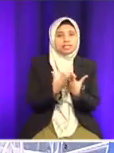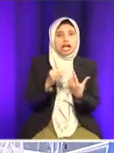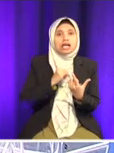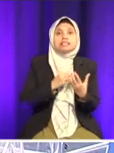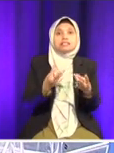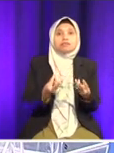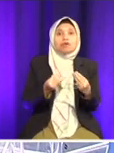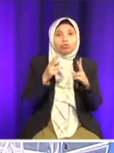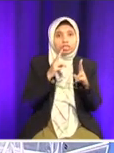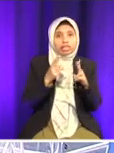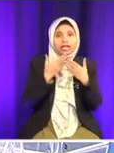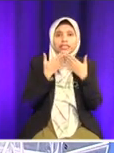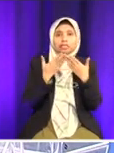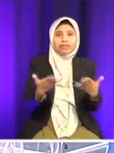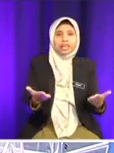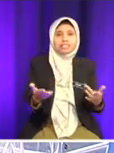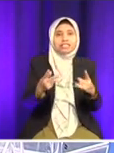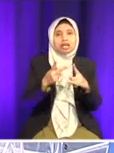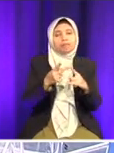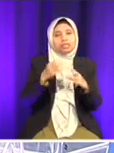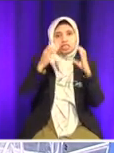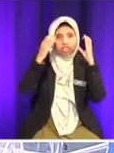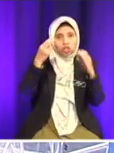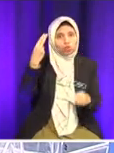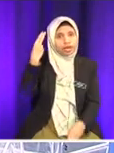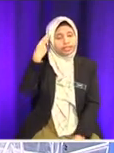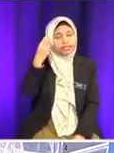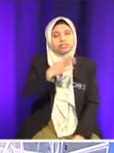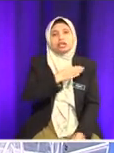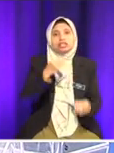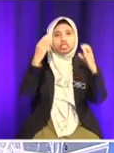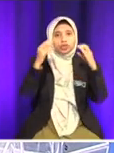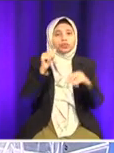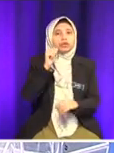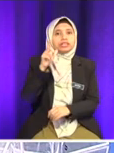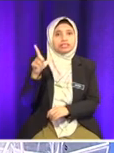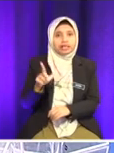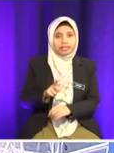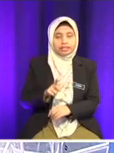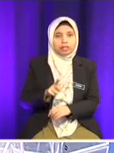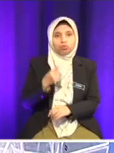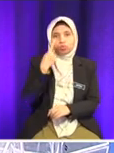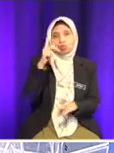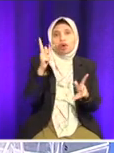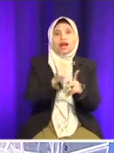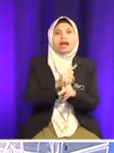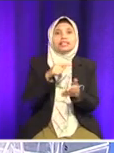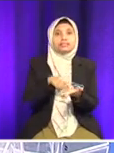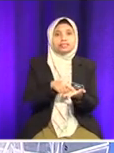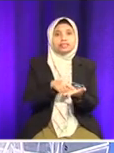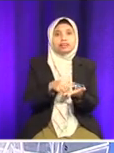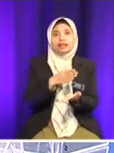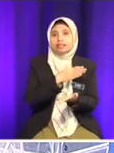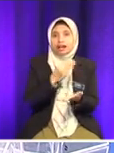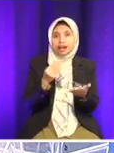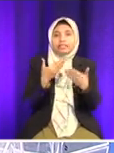terima kasih kepada Cikgu Hadi dan juga ceguk Adriana selaku juru bahasa isyarat untuk episode kita kali ini dan